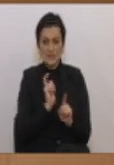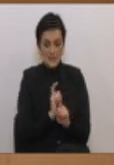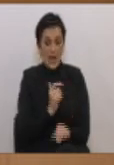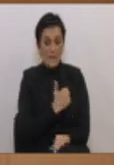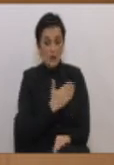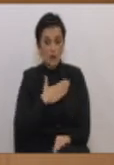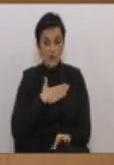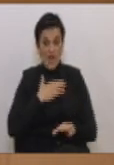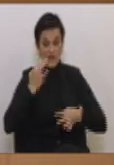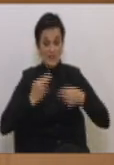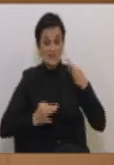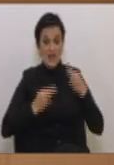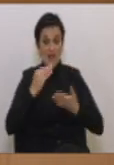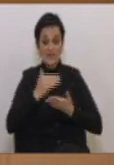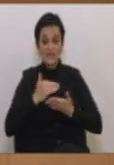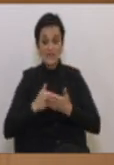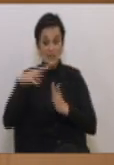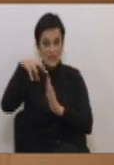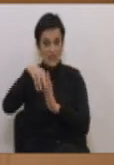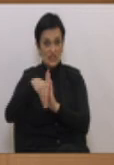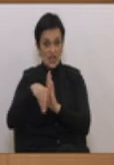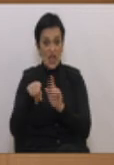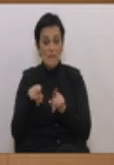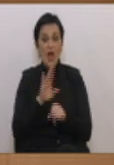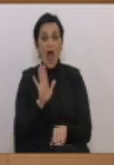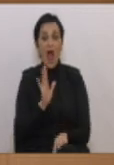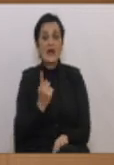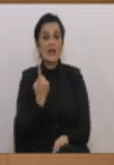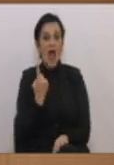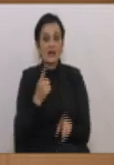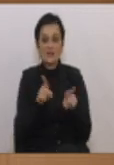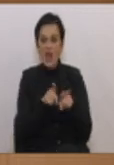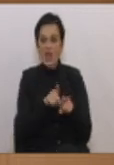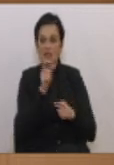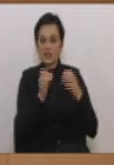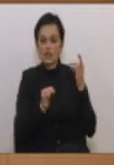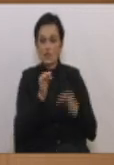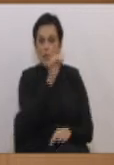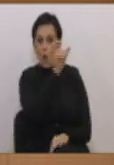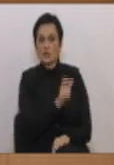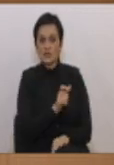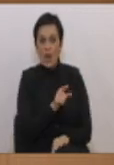ჩვენს სასამართლო სისტემაში ყავდეს არა ერთი ასეთი მოსამართლე,